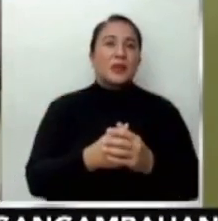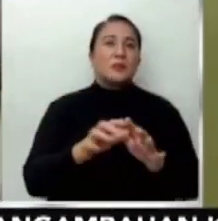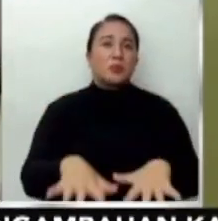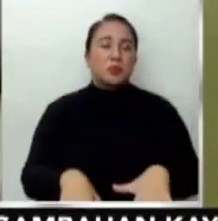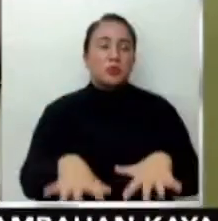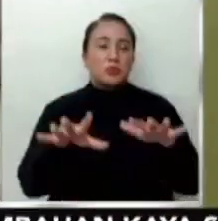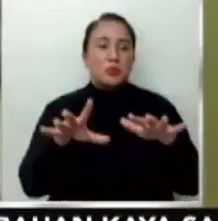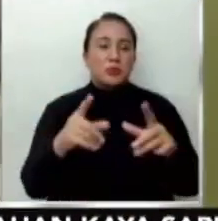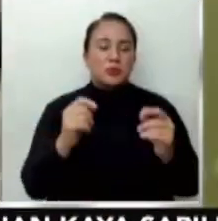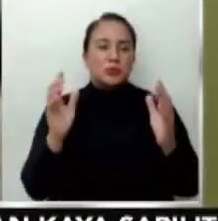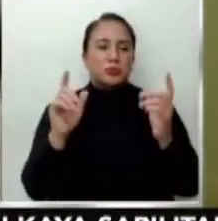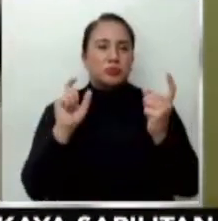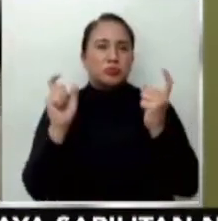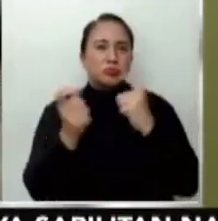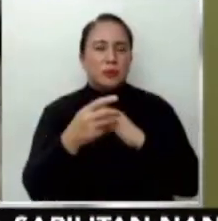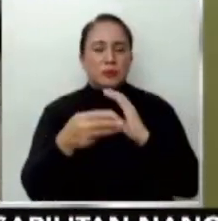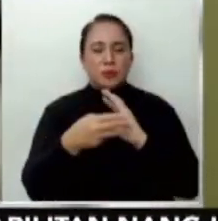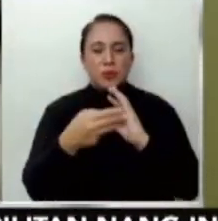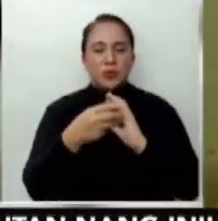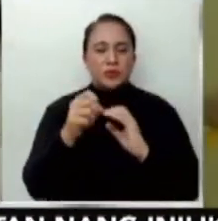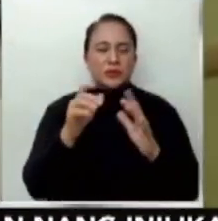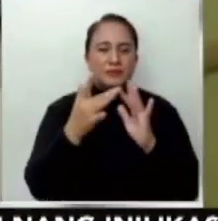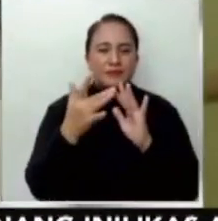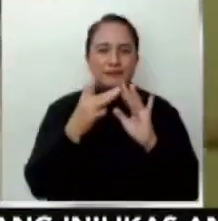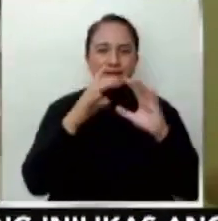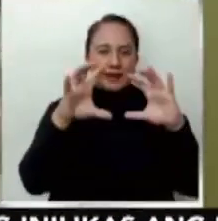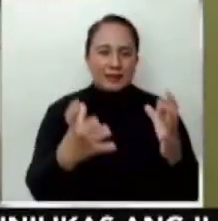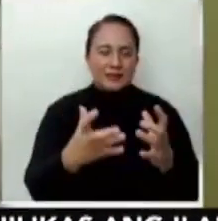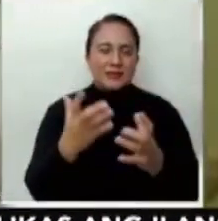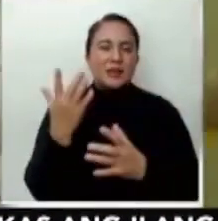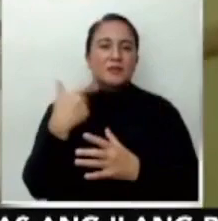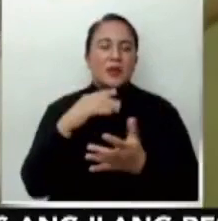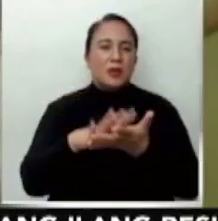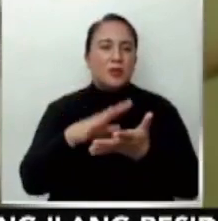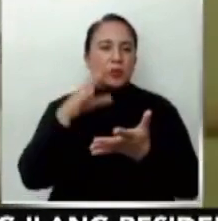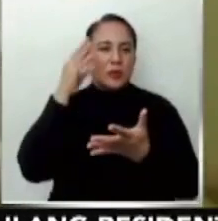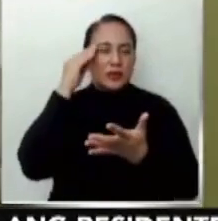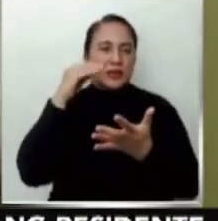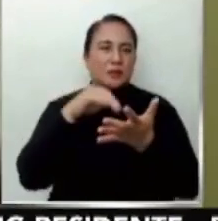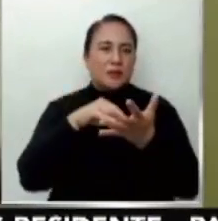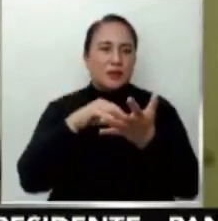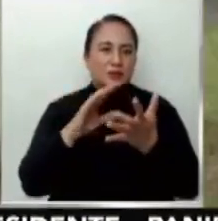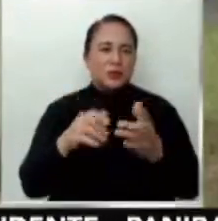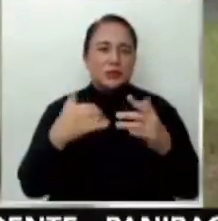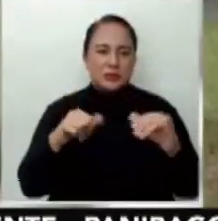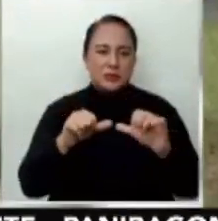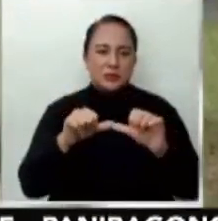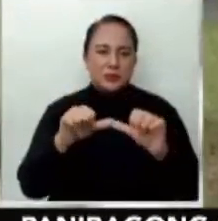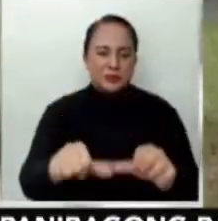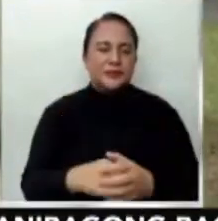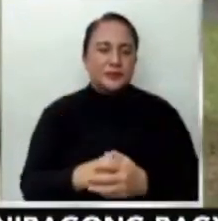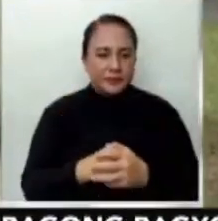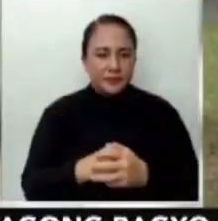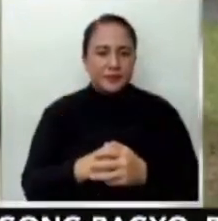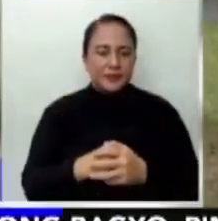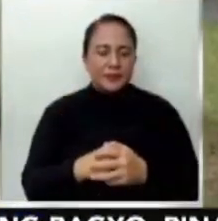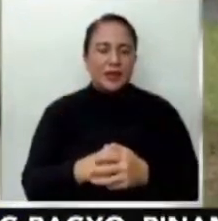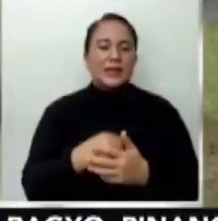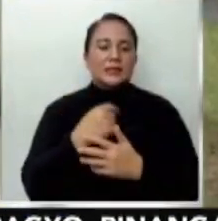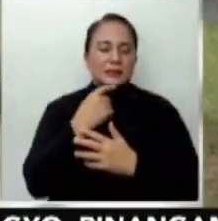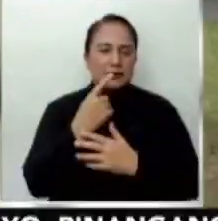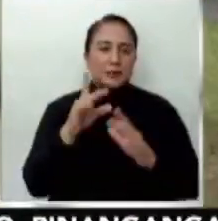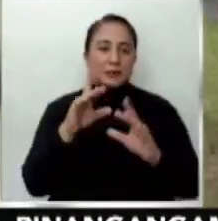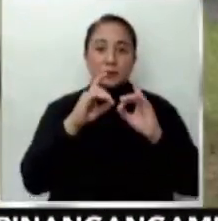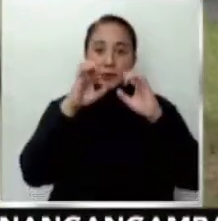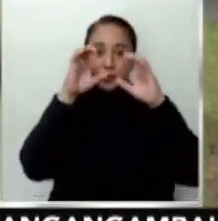po kami ng module at saka online classes para yung learning po ng mga bata hindi maantala. Ayon din sa DepEd,